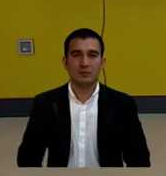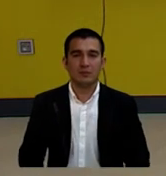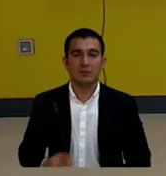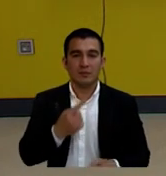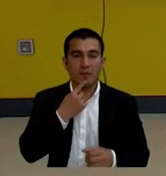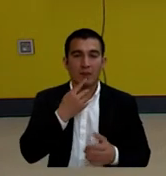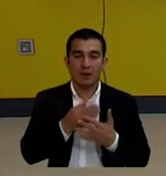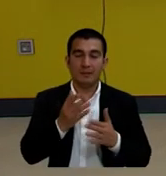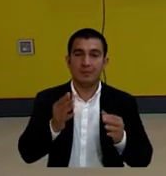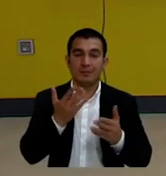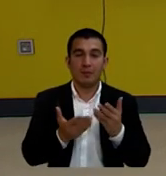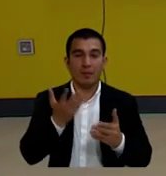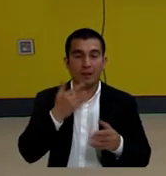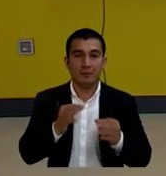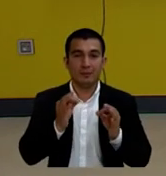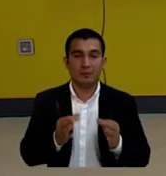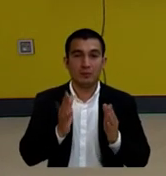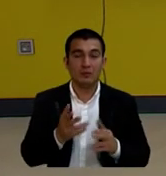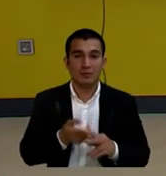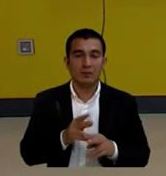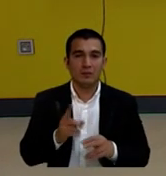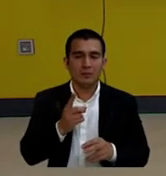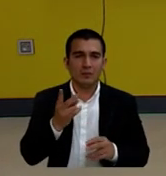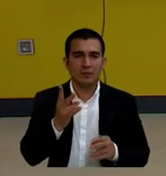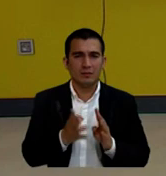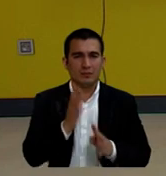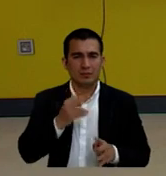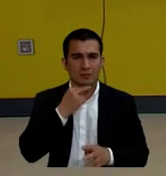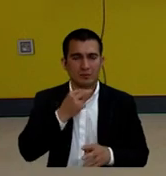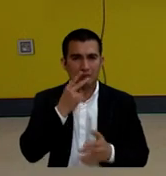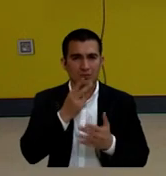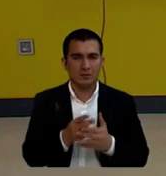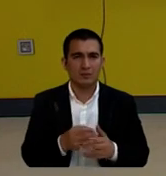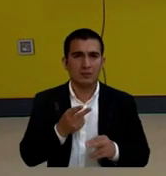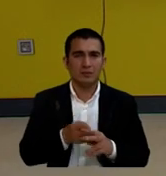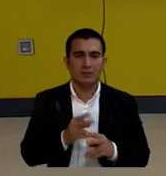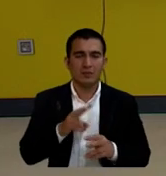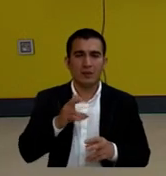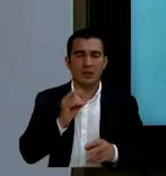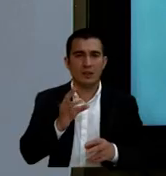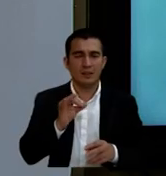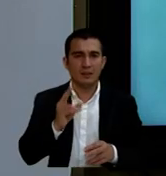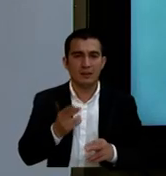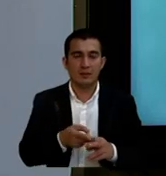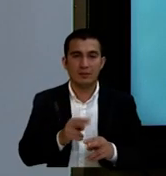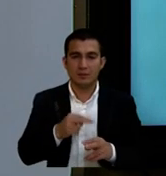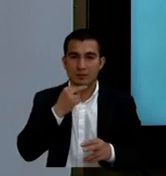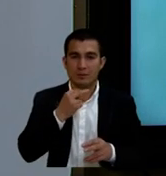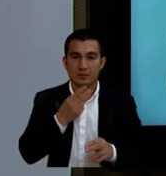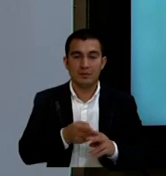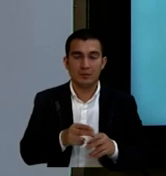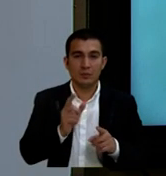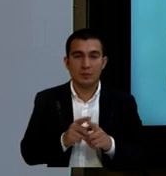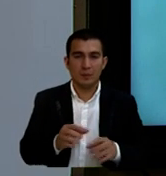Nutq to'g'ri bo'lishi uchun nimalarga e'tibor berish kerak edi? Birinchi navbatda leksik me'yor, ya'ni so'zni